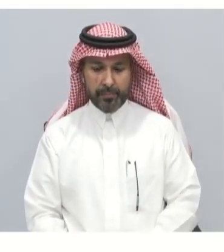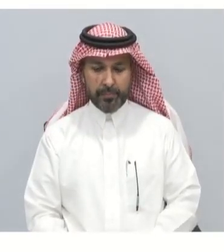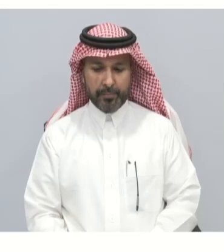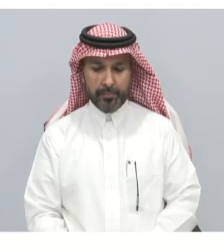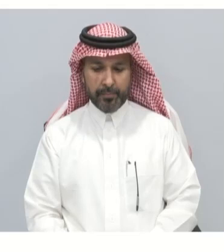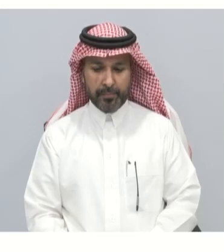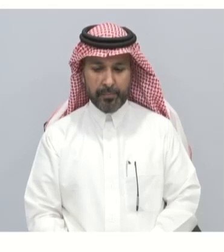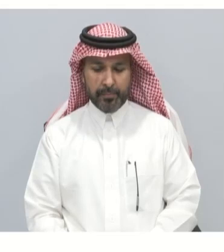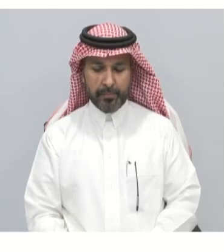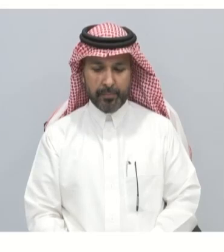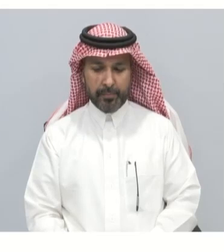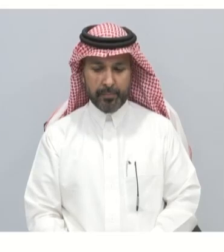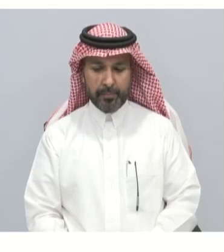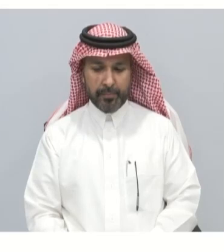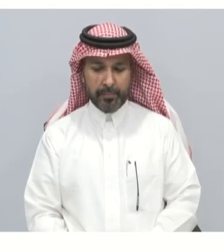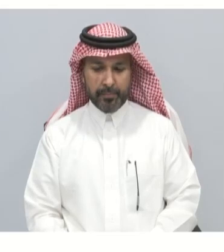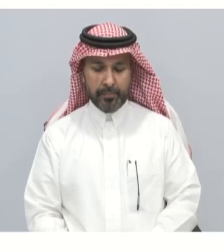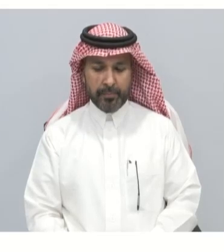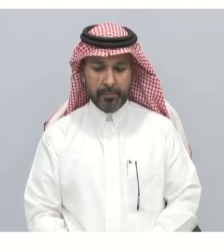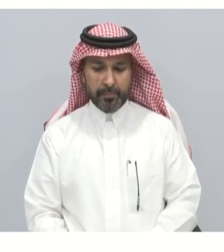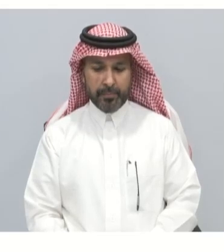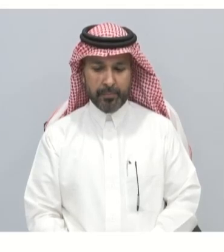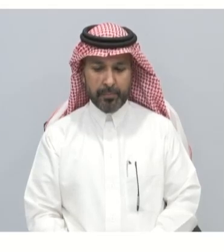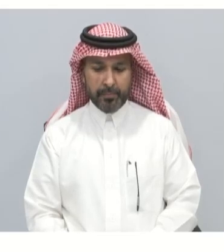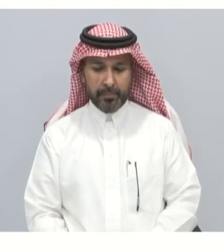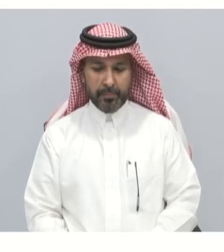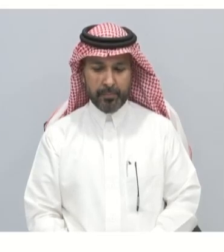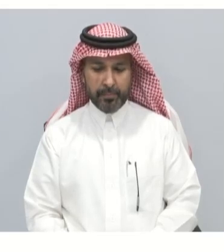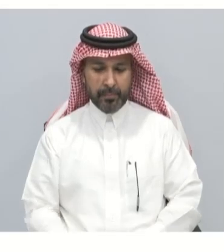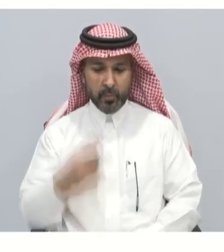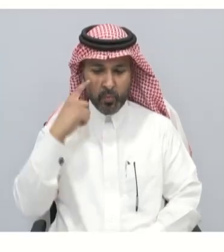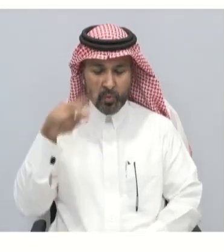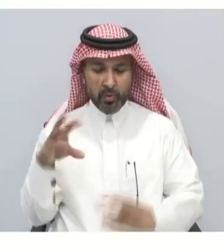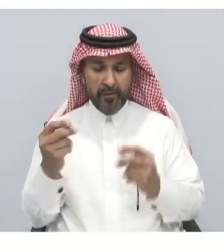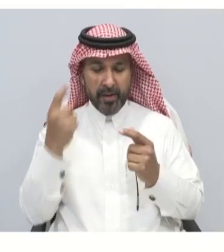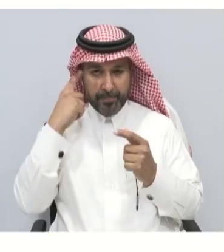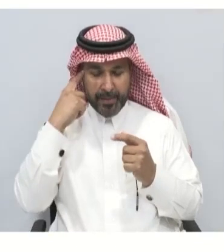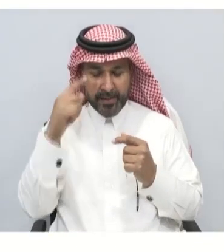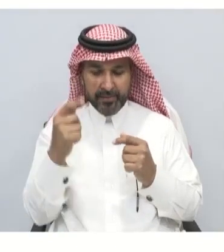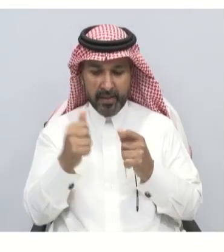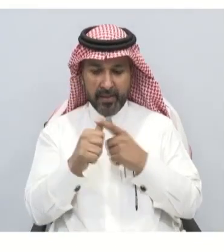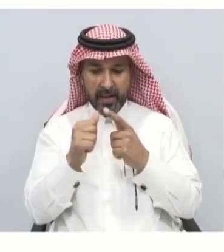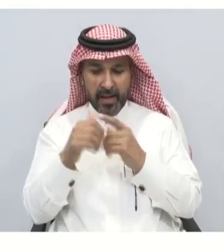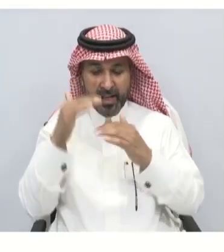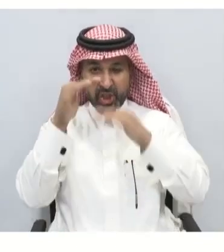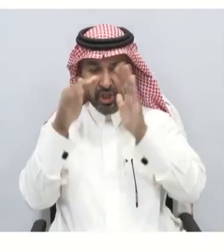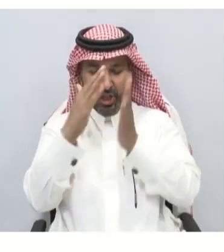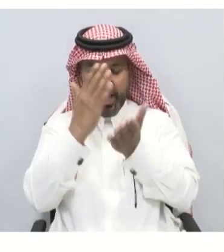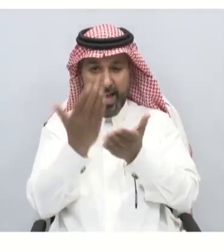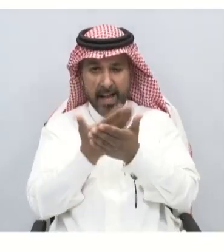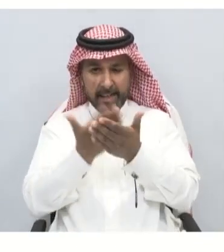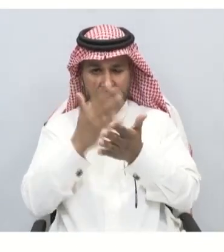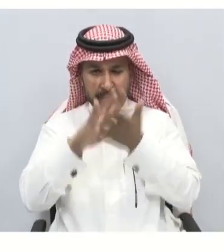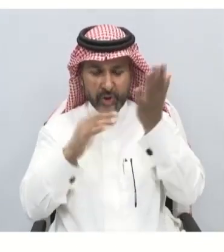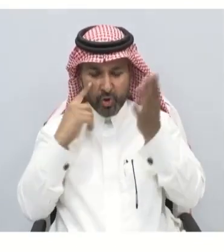هي ا من العش من من الريال او 20 من الريال وورقه الدفتر اللي هي 28 من